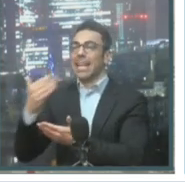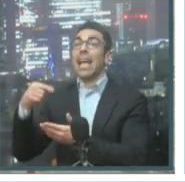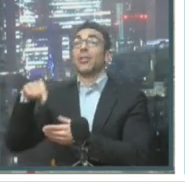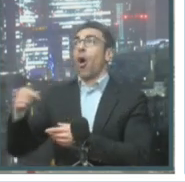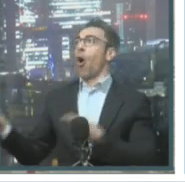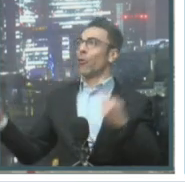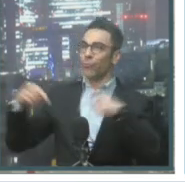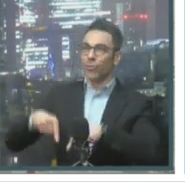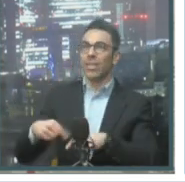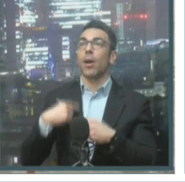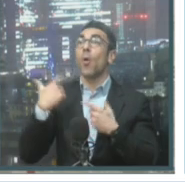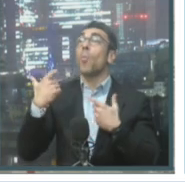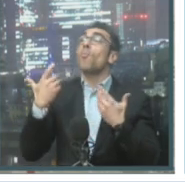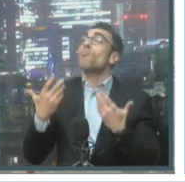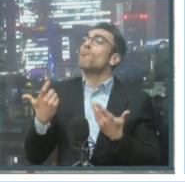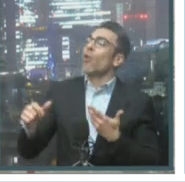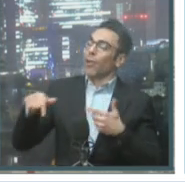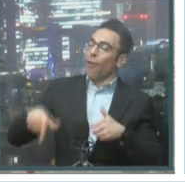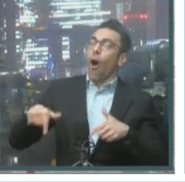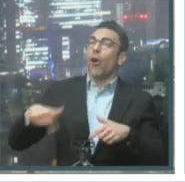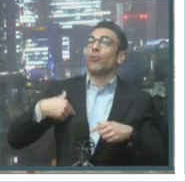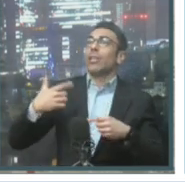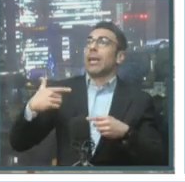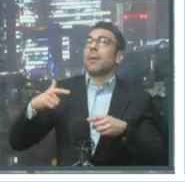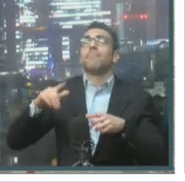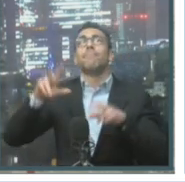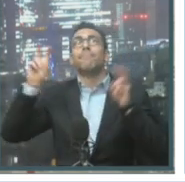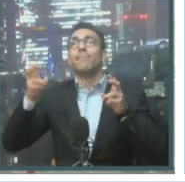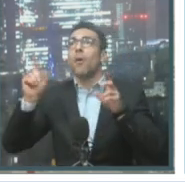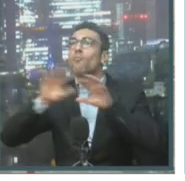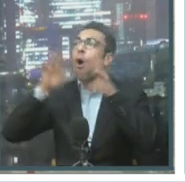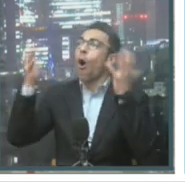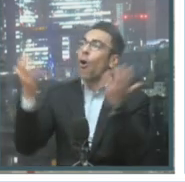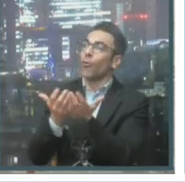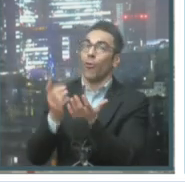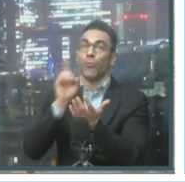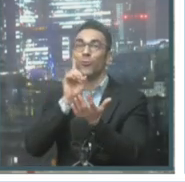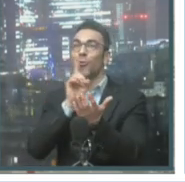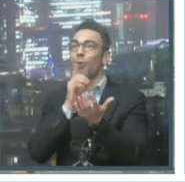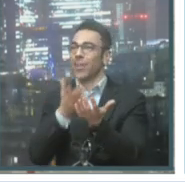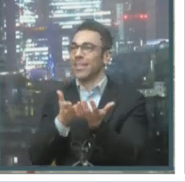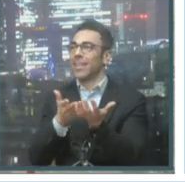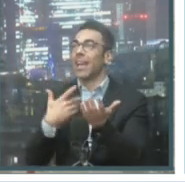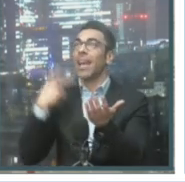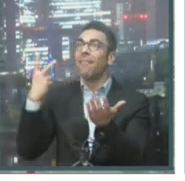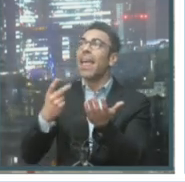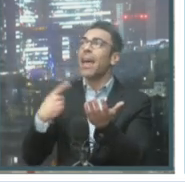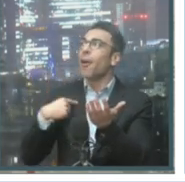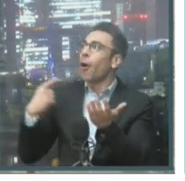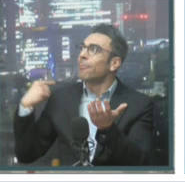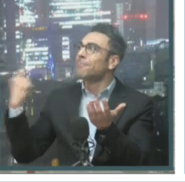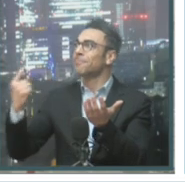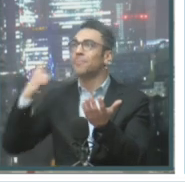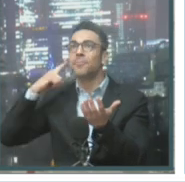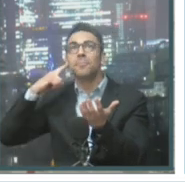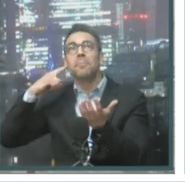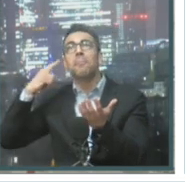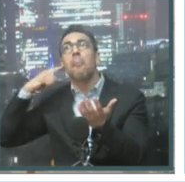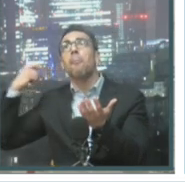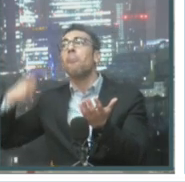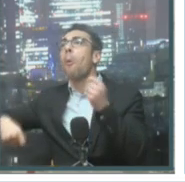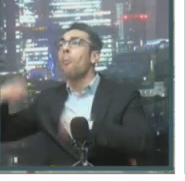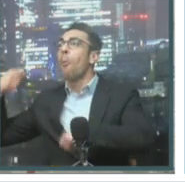oggi perché oggi parliamo di un mondo quello dei soldi che insomma si fa sentire perché proprio la cosa giusta da